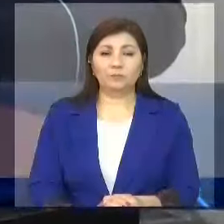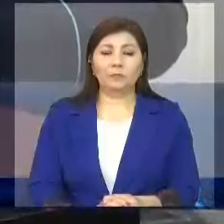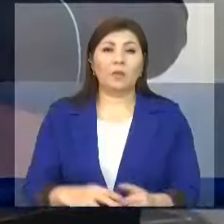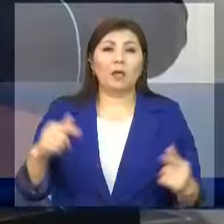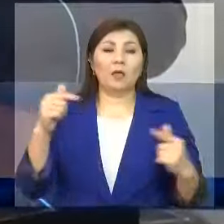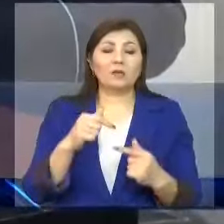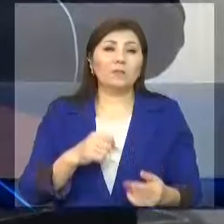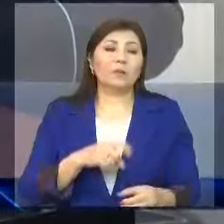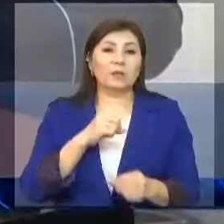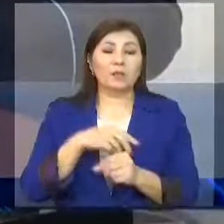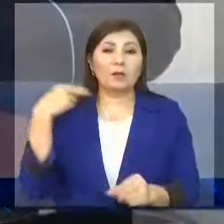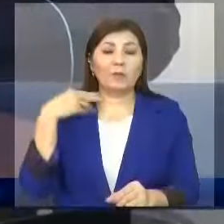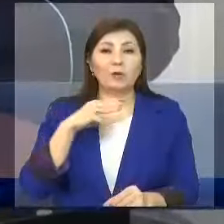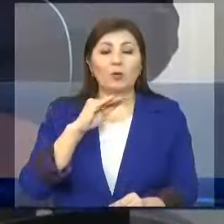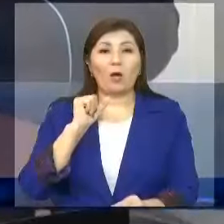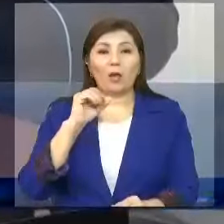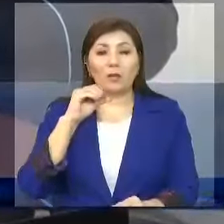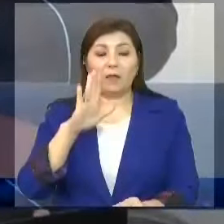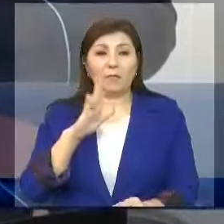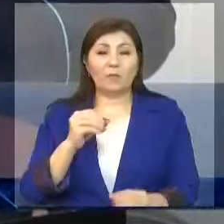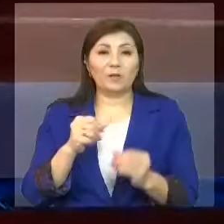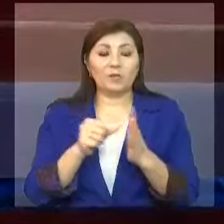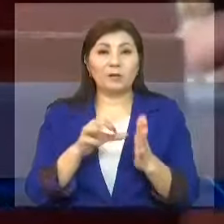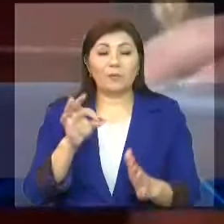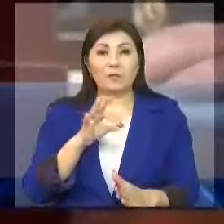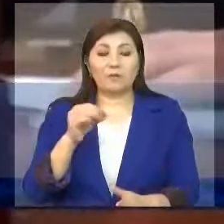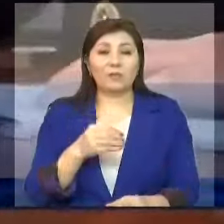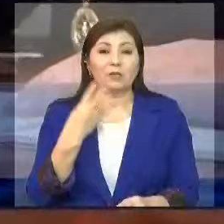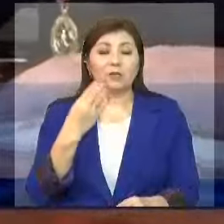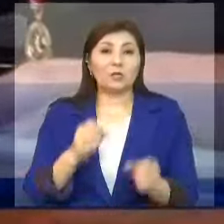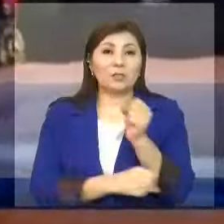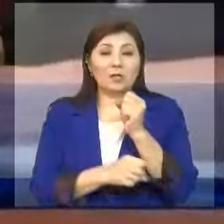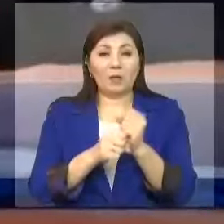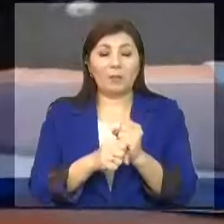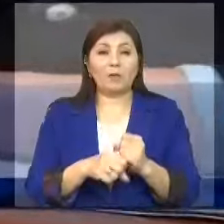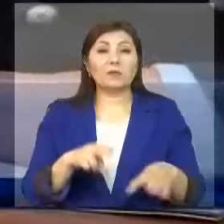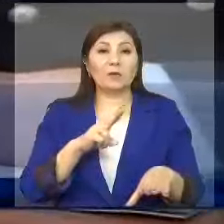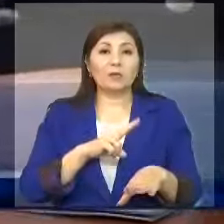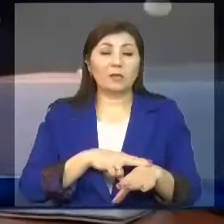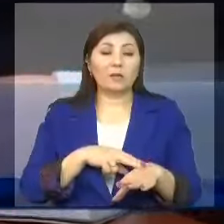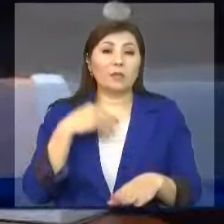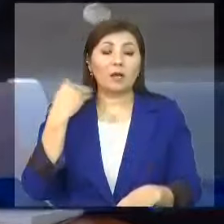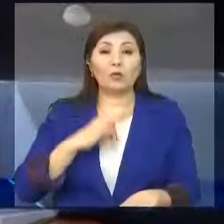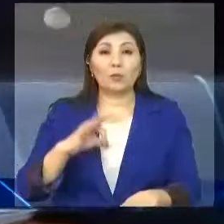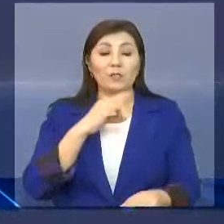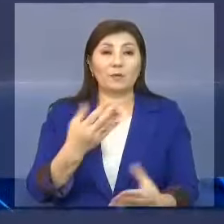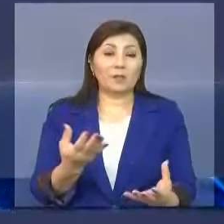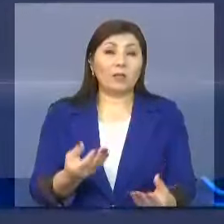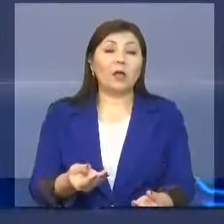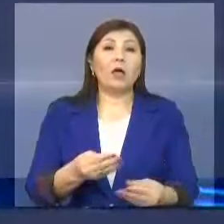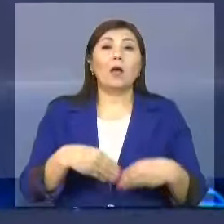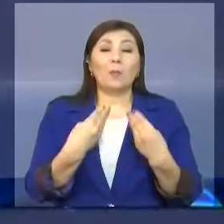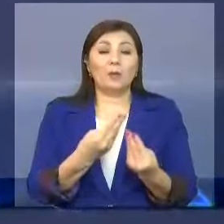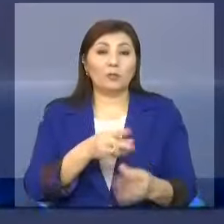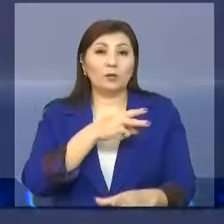Согласно указу главы государства Касым-Жомарта Токаева, 16 октября 4 сотрудника департамента полиции Аксубинской области получили